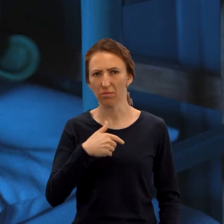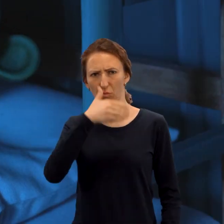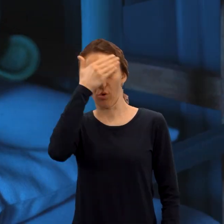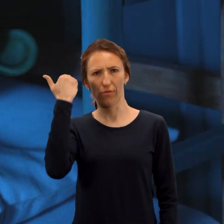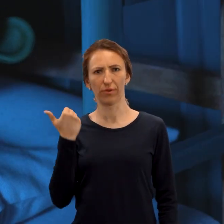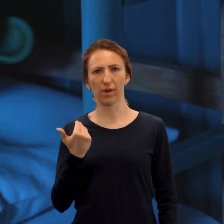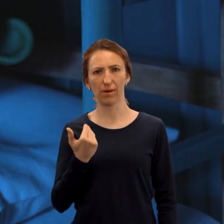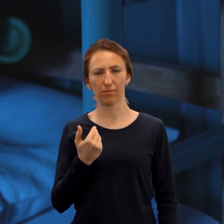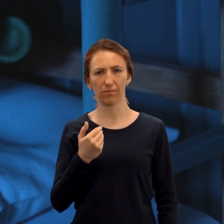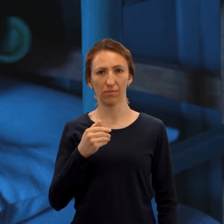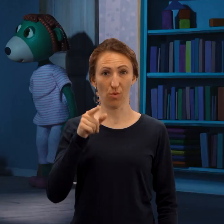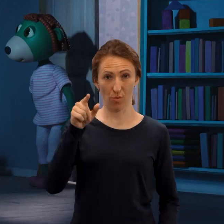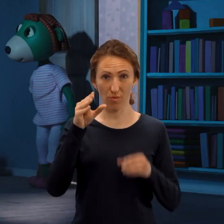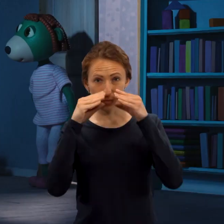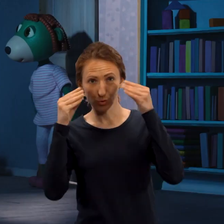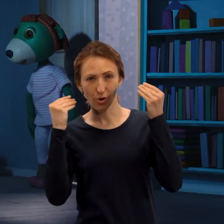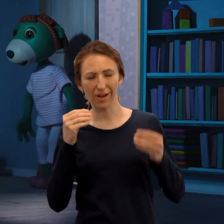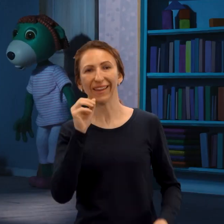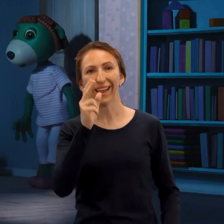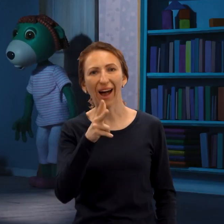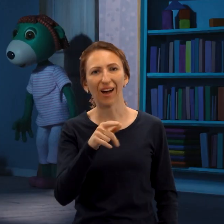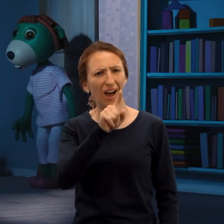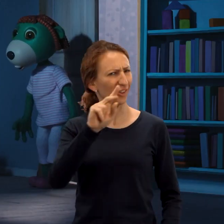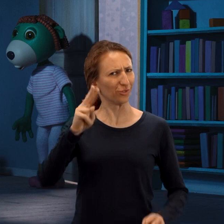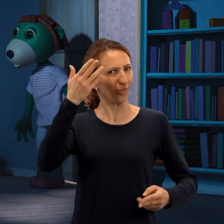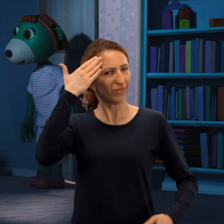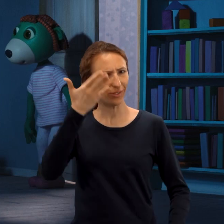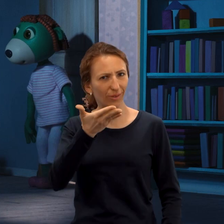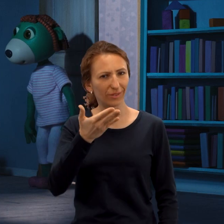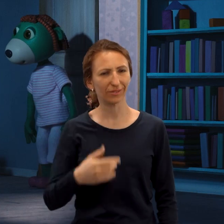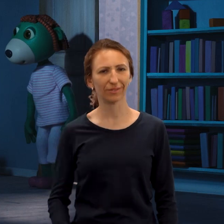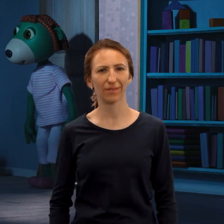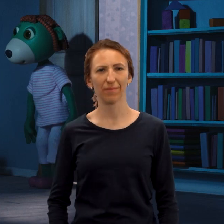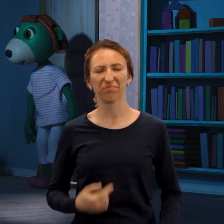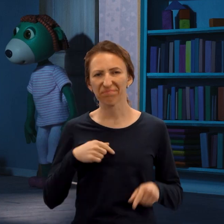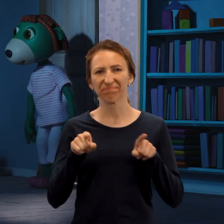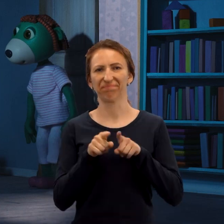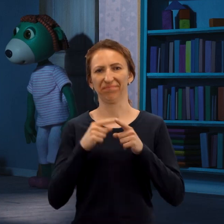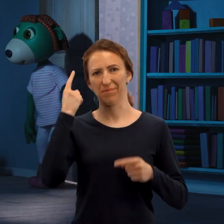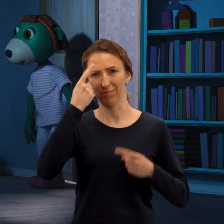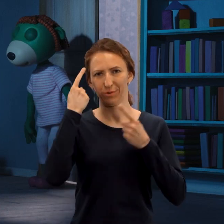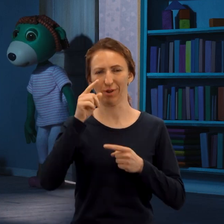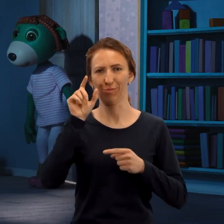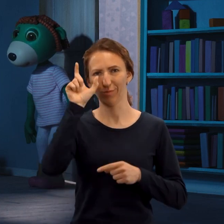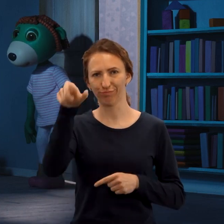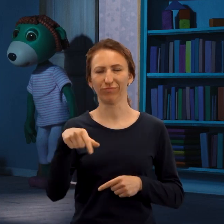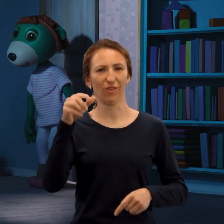Powiem o wójciu Tak Jak zgadłeś? Bo też myślę o nim